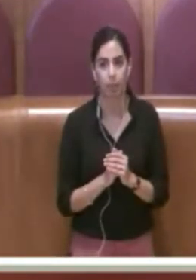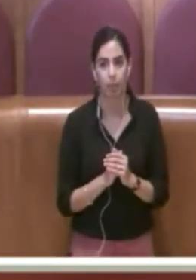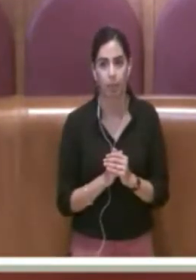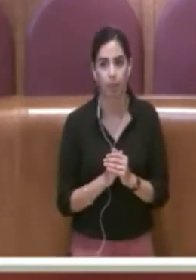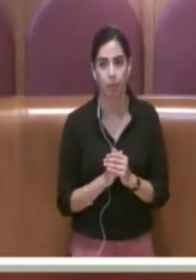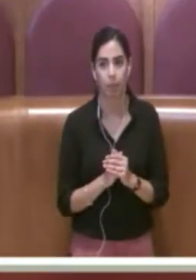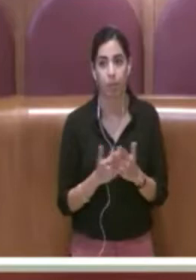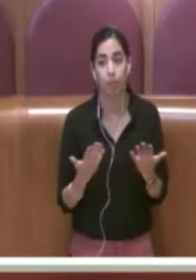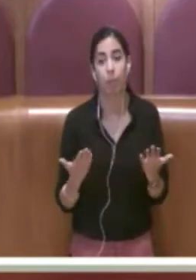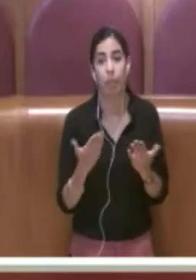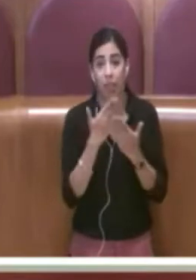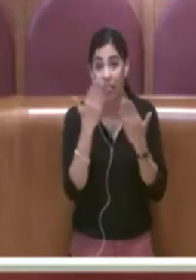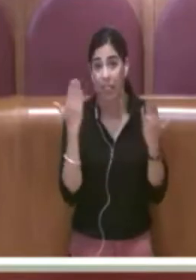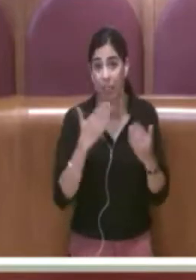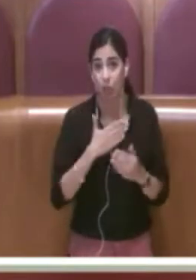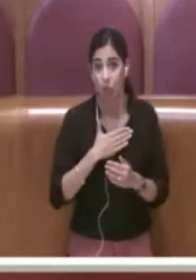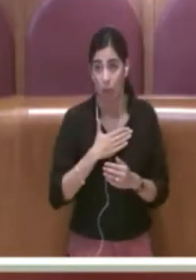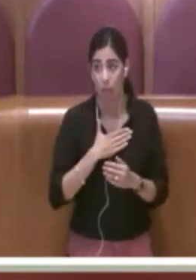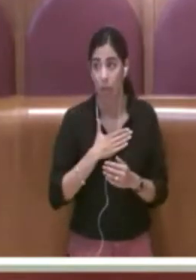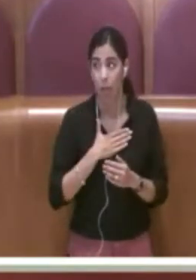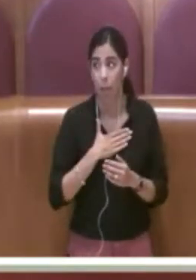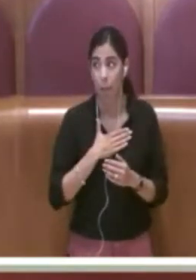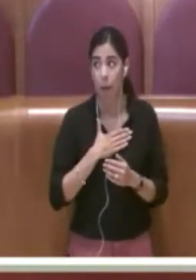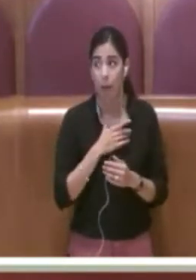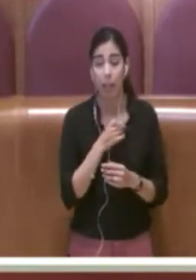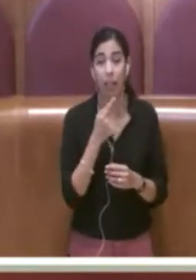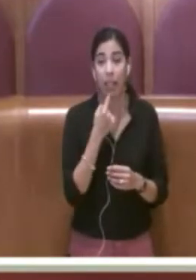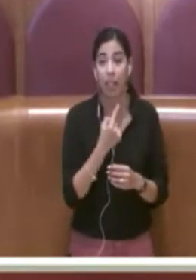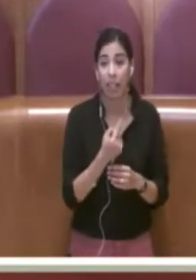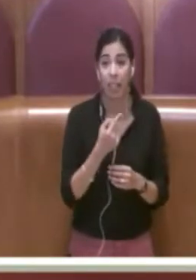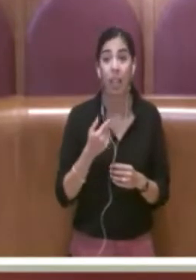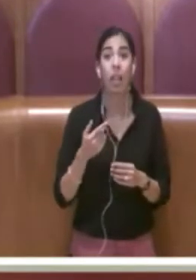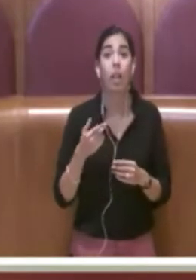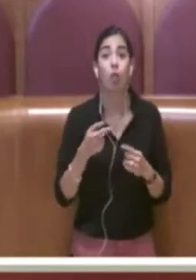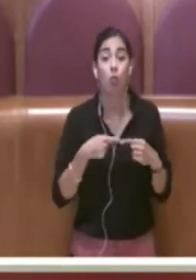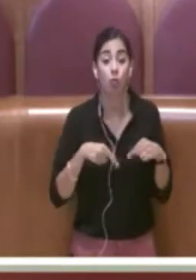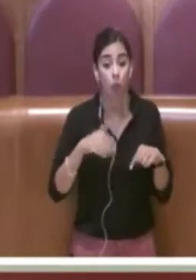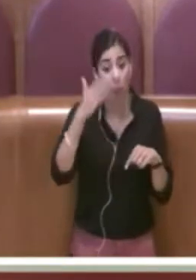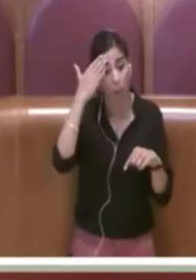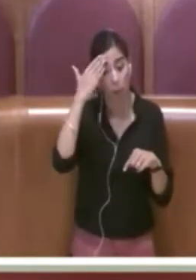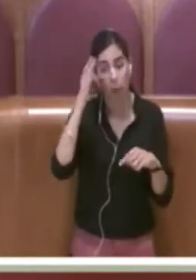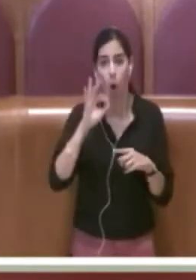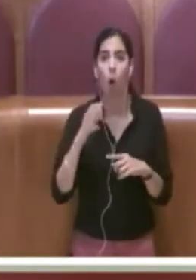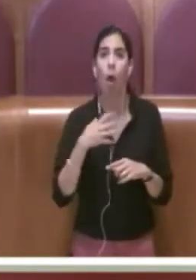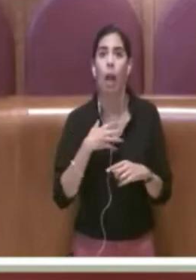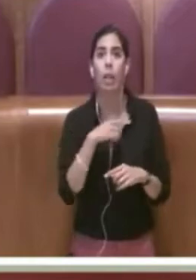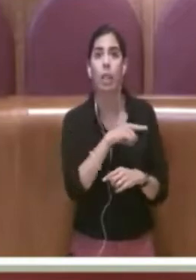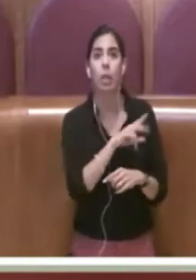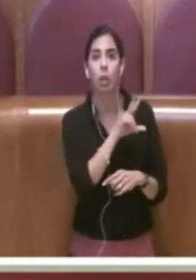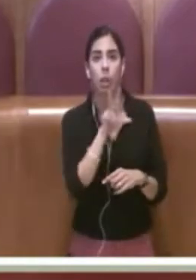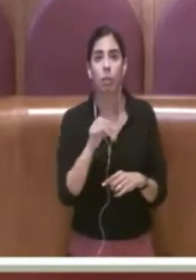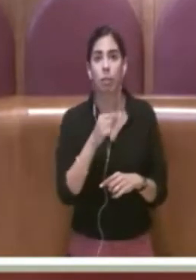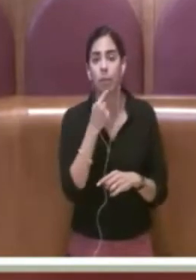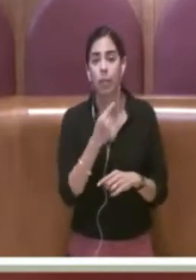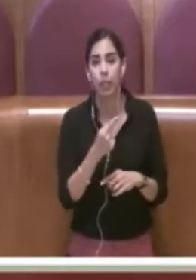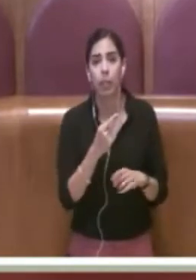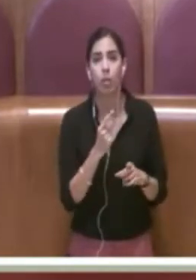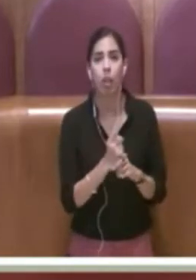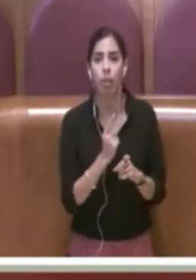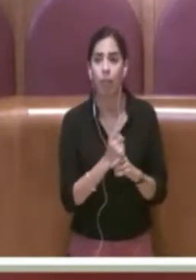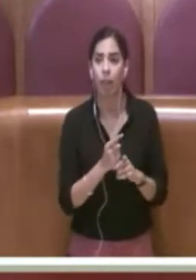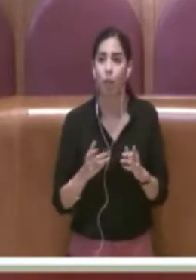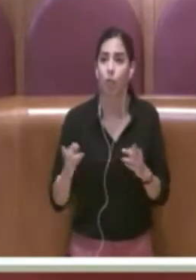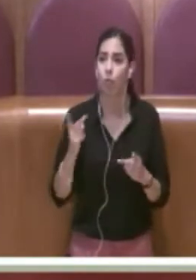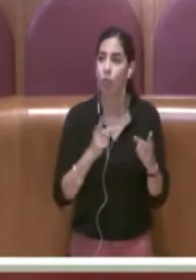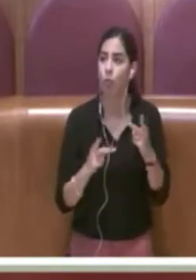Quindi, sinceramente, dire la memoria di giunta o l'assessore che dice devo reclutare in questo